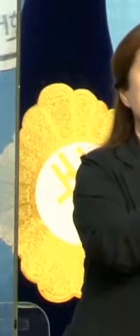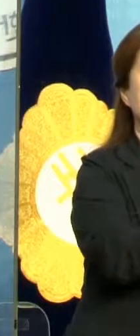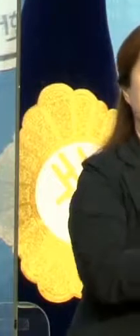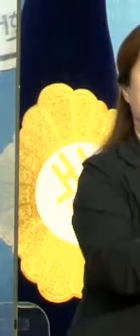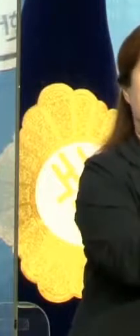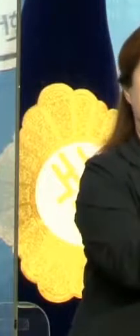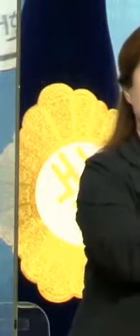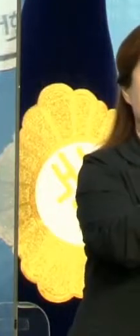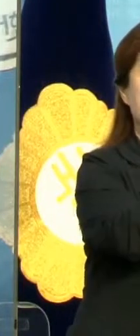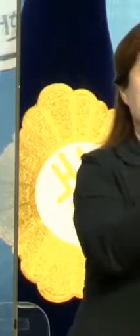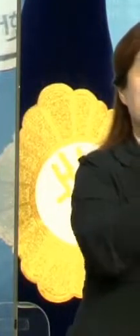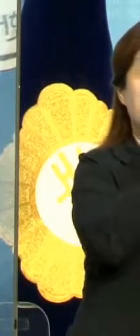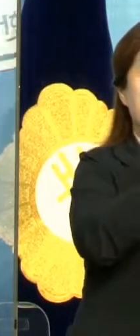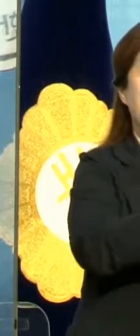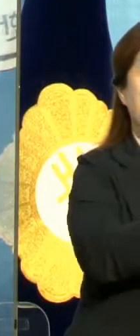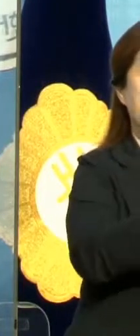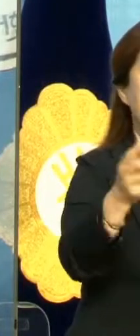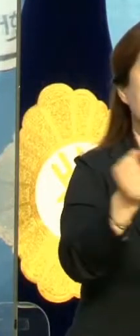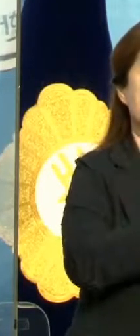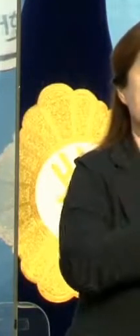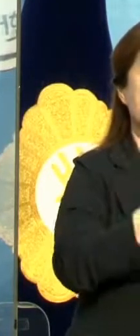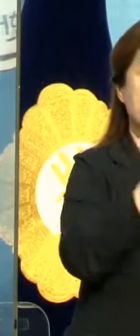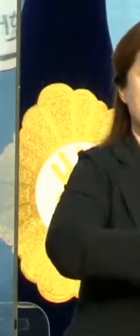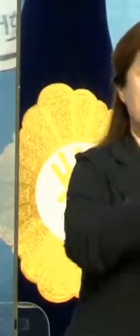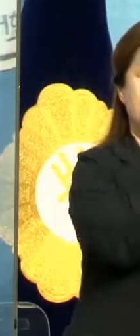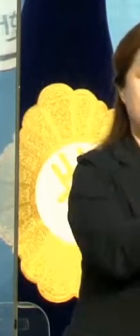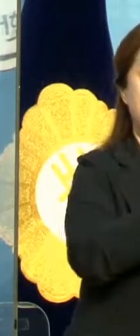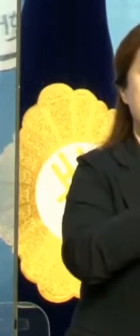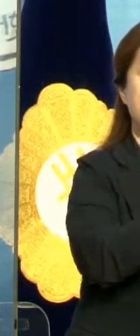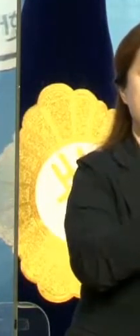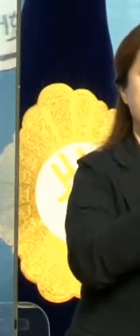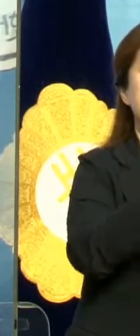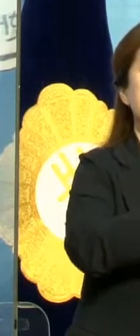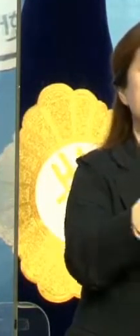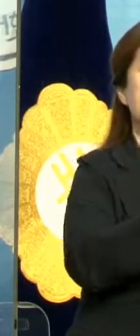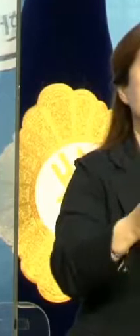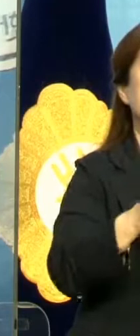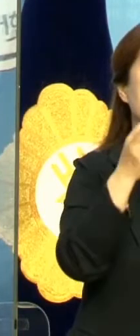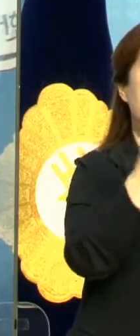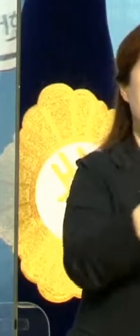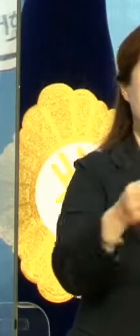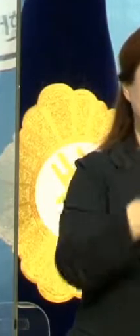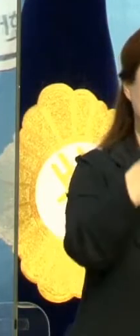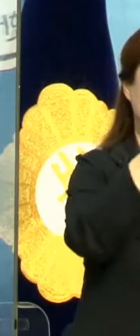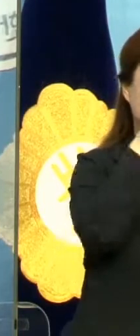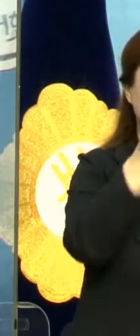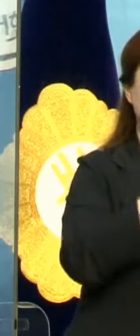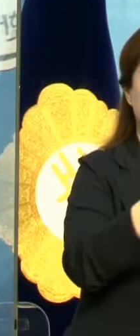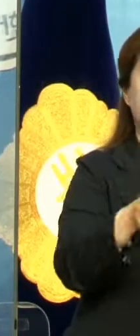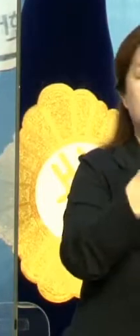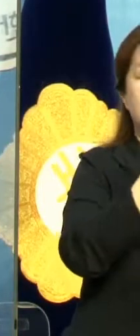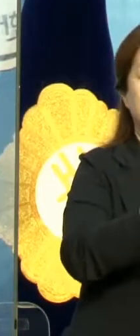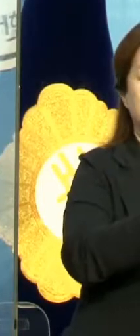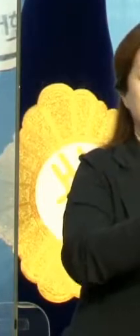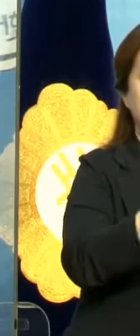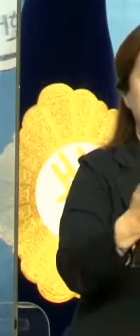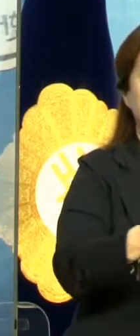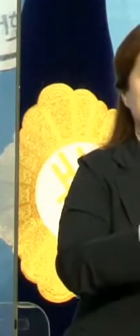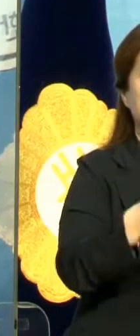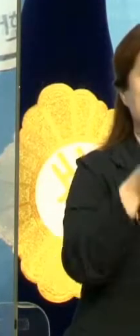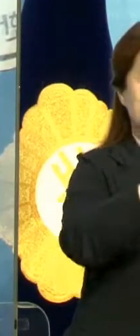삼성생명 법을 다루고 있는 종류의 있는 것은 이에 충돌의 룩이 있다고 봅니다 2분 제 에 대해서는 우리 정무위 소속인